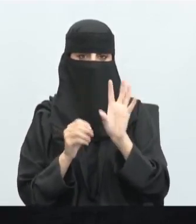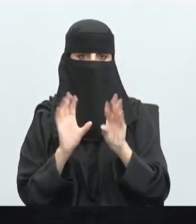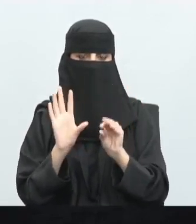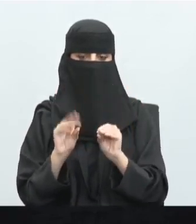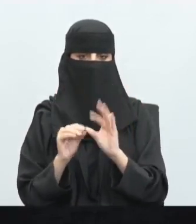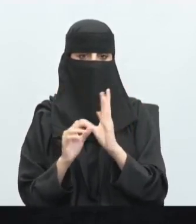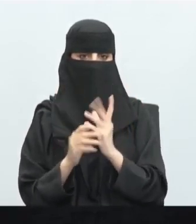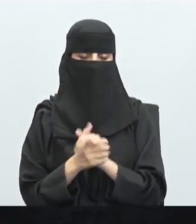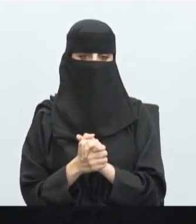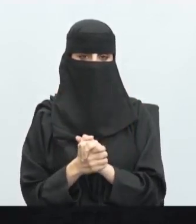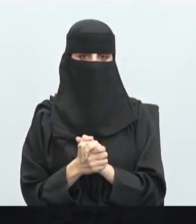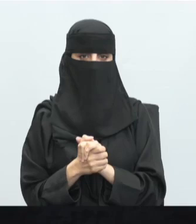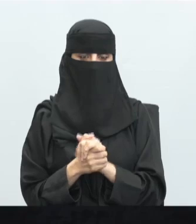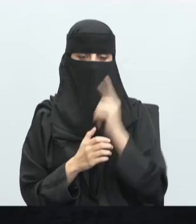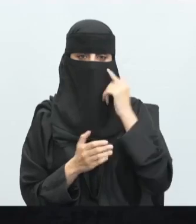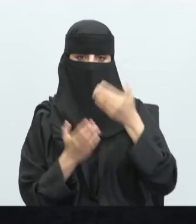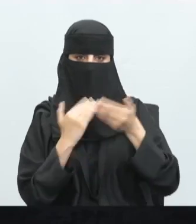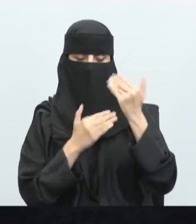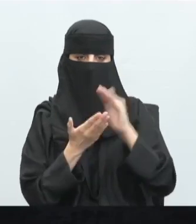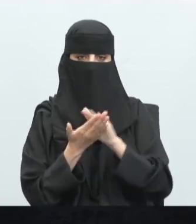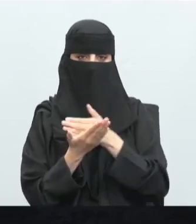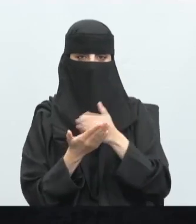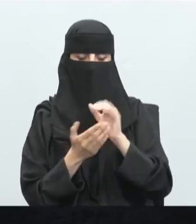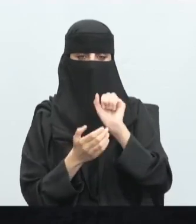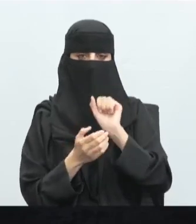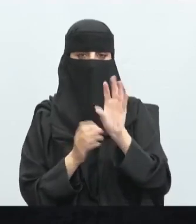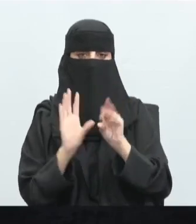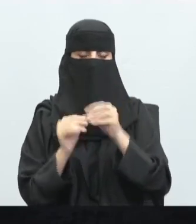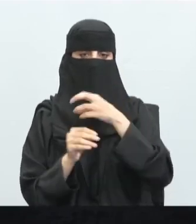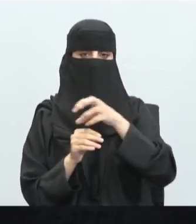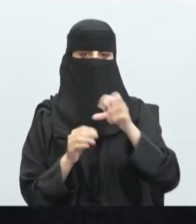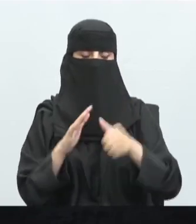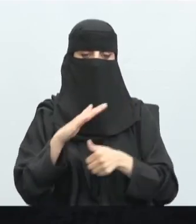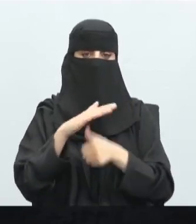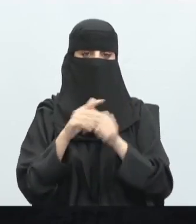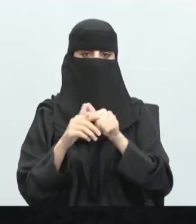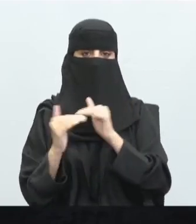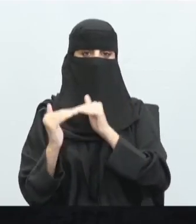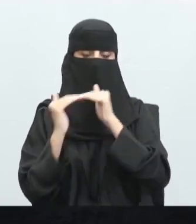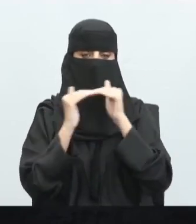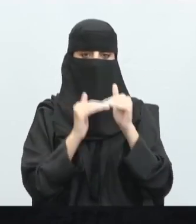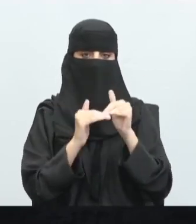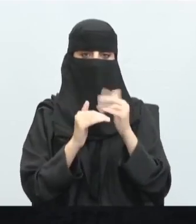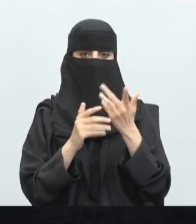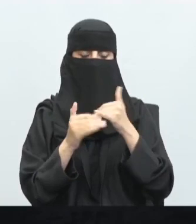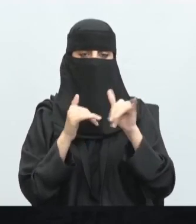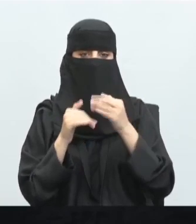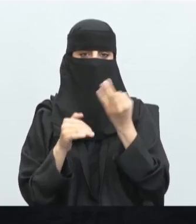الشفهي نستذكر بعض العناصر الاساسيه التي تساعدني على طريقه القائي